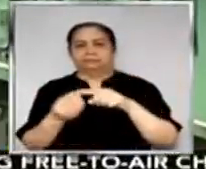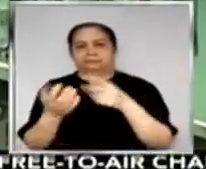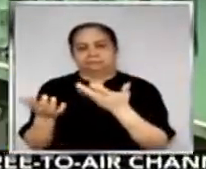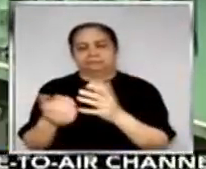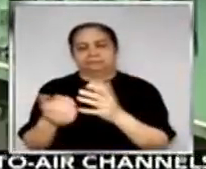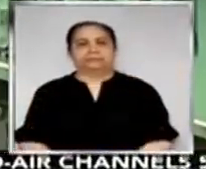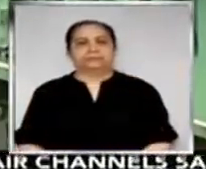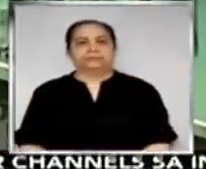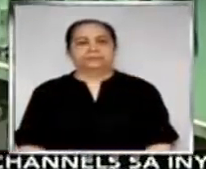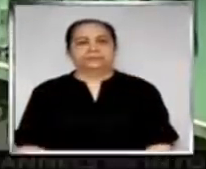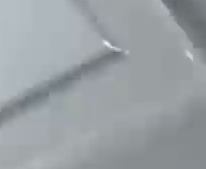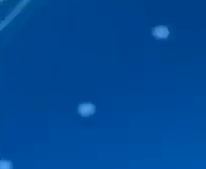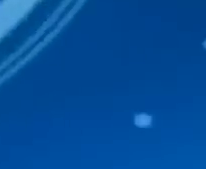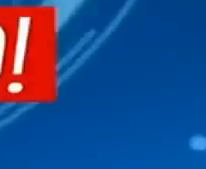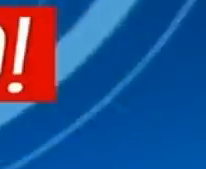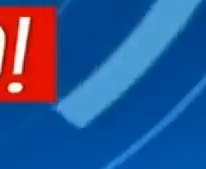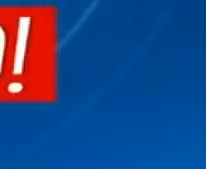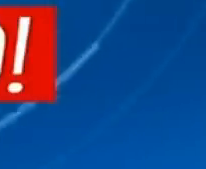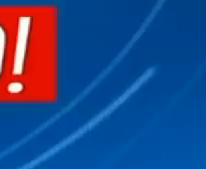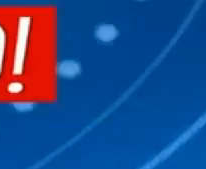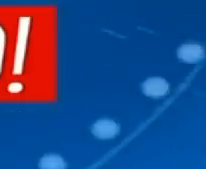Soriano, Nakatutok, 24 oras.